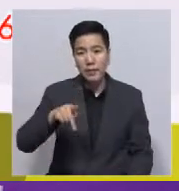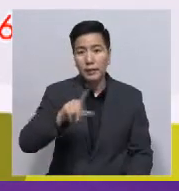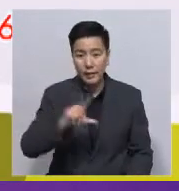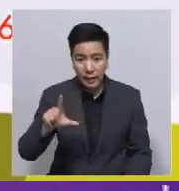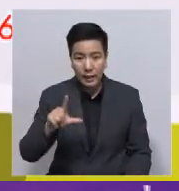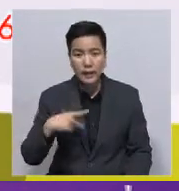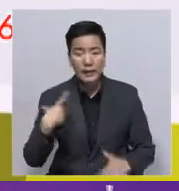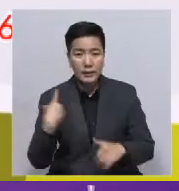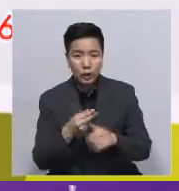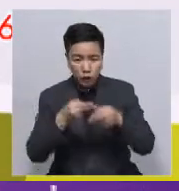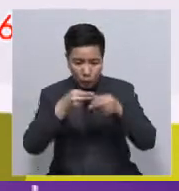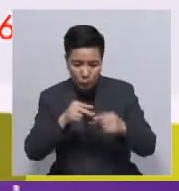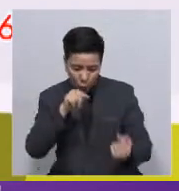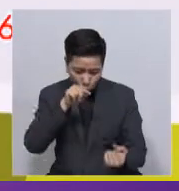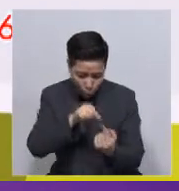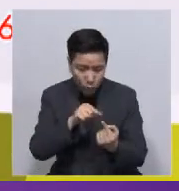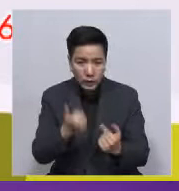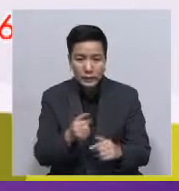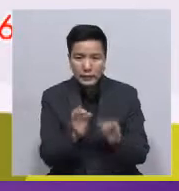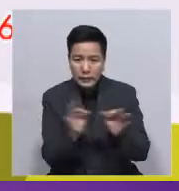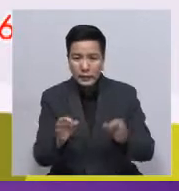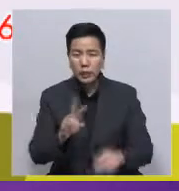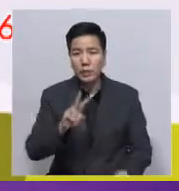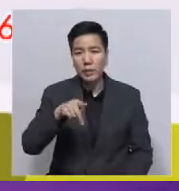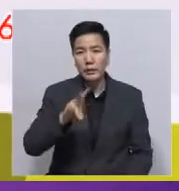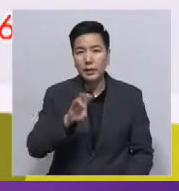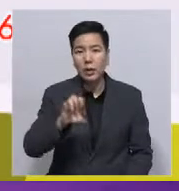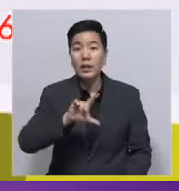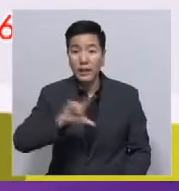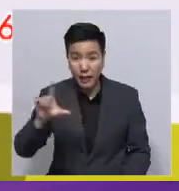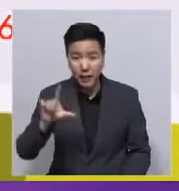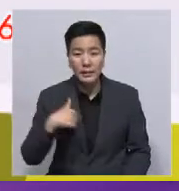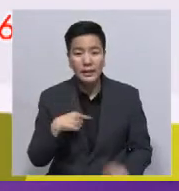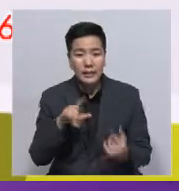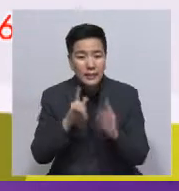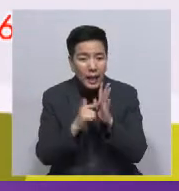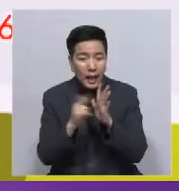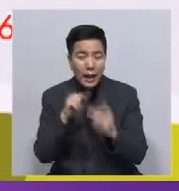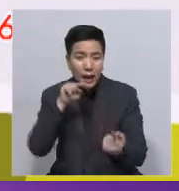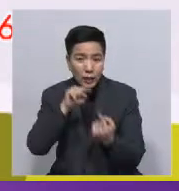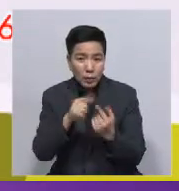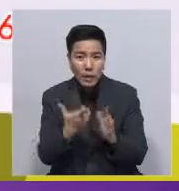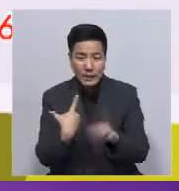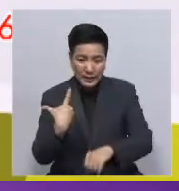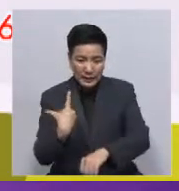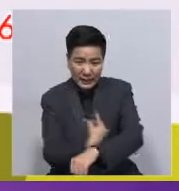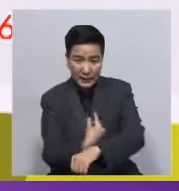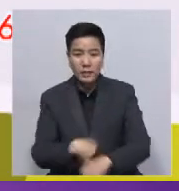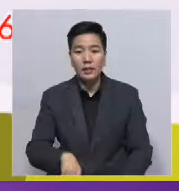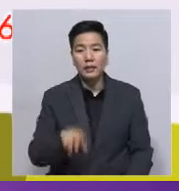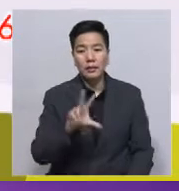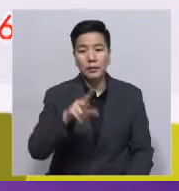บาทยาออกฤทธิ์เฉพาะเจาะจงชนิดเม็ดกว่า 2,700 ล้านบาทยาออกฤทธิ์เฉพาะเจาะจงชนิดฉีดกว่